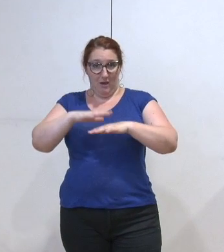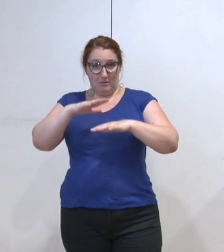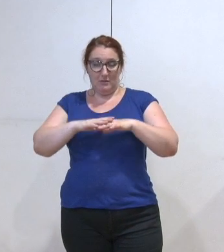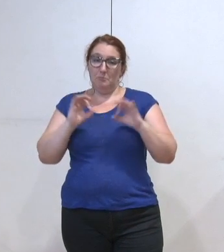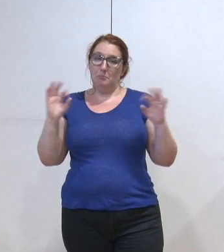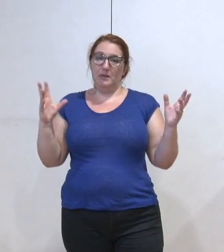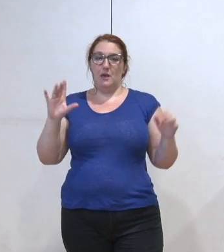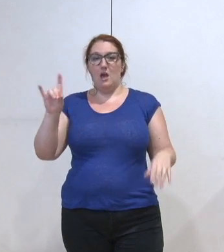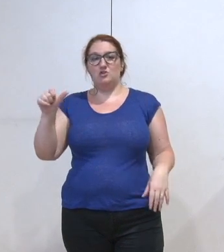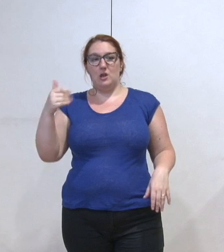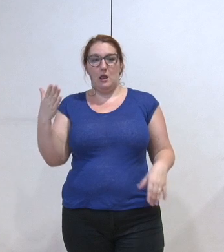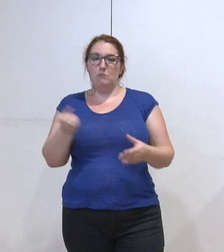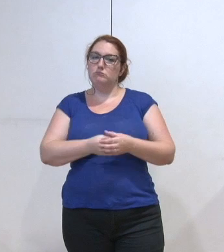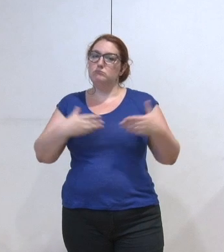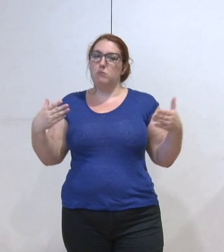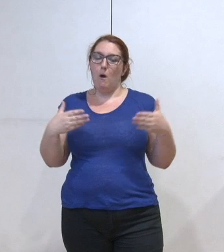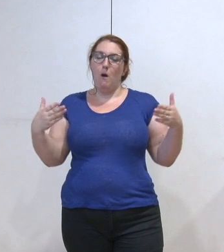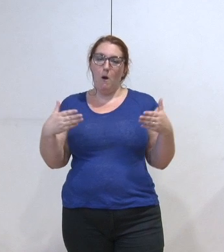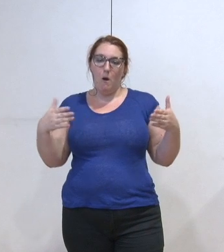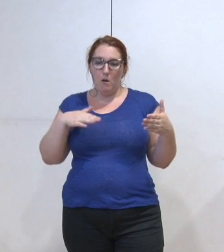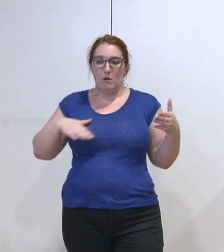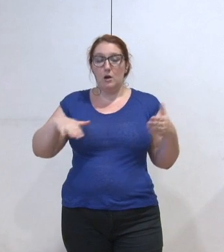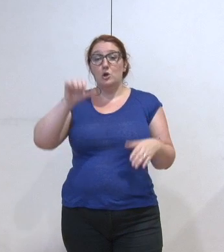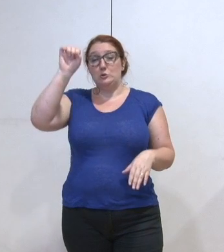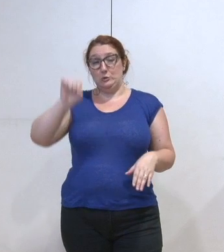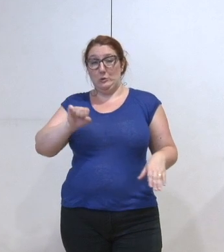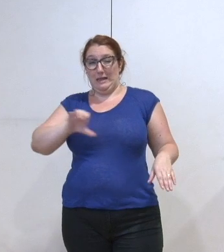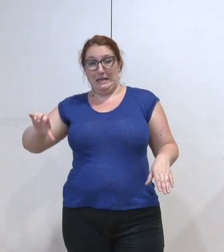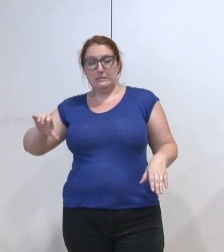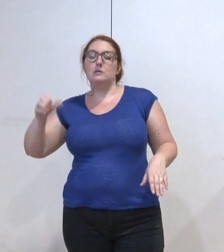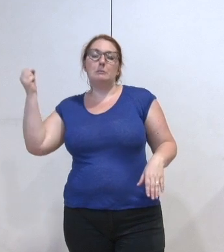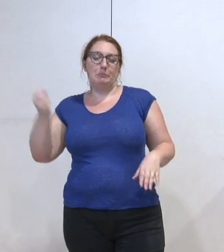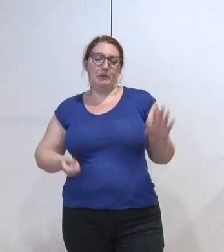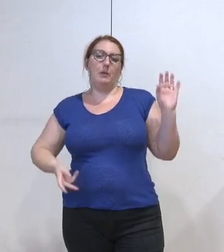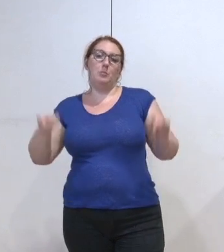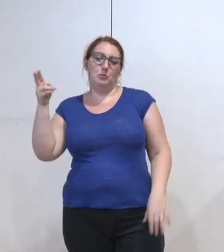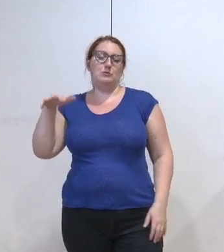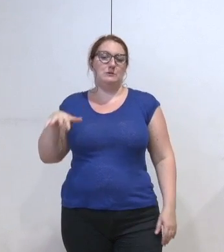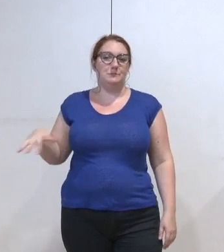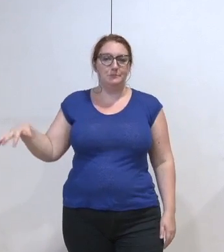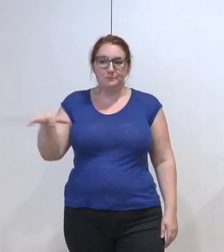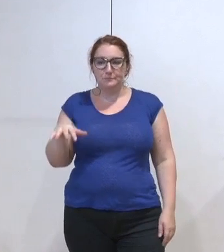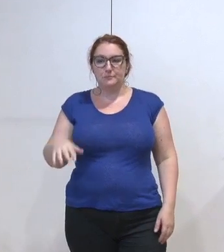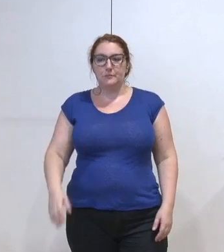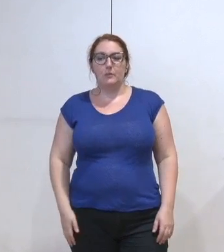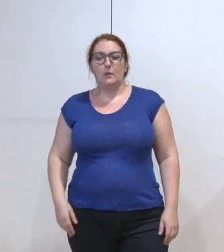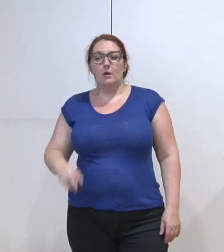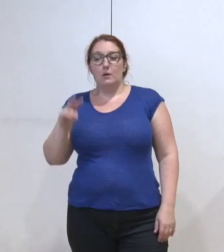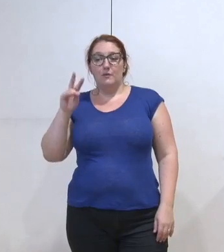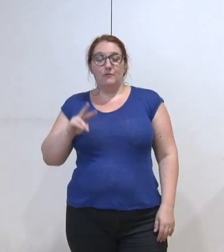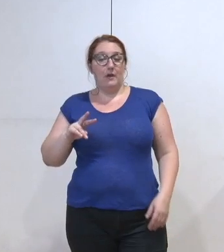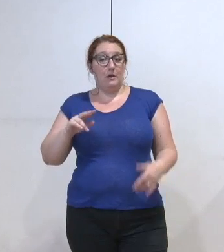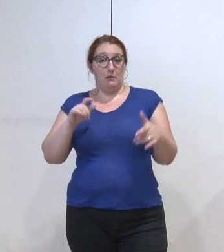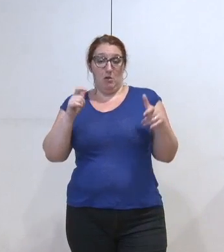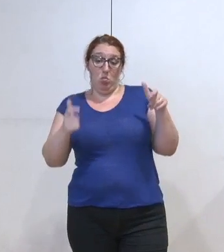social hein en particulier le secteur sud-est de la ville il a noté que la précarité ne touche pas les mêmes types de